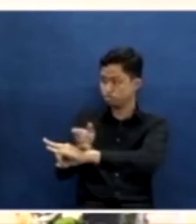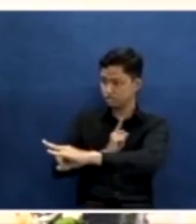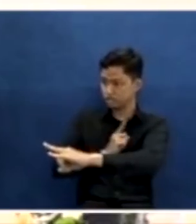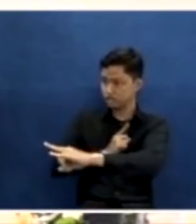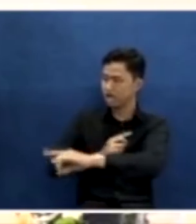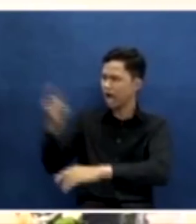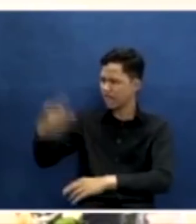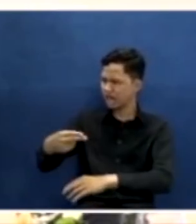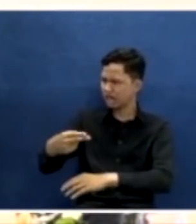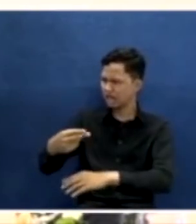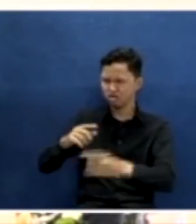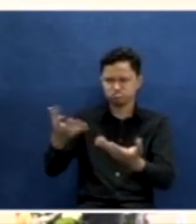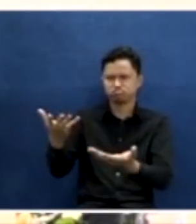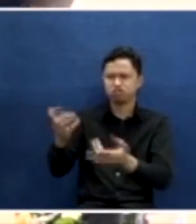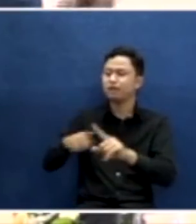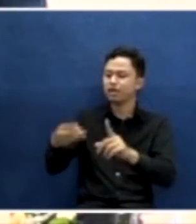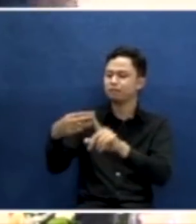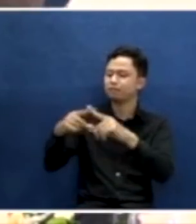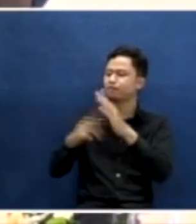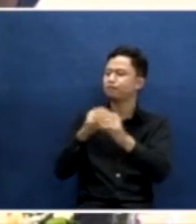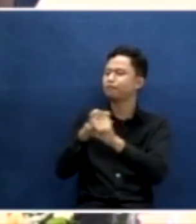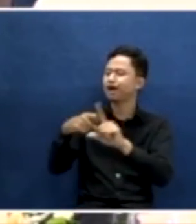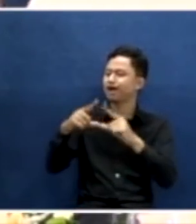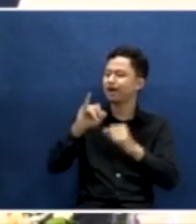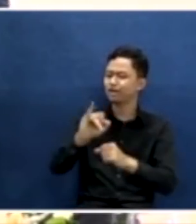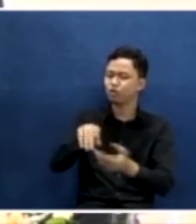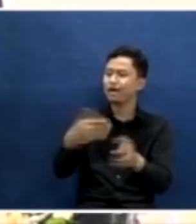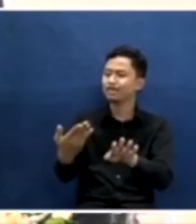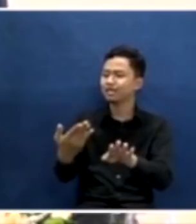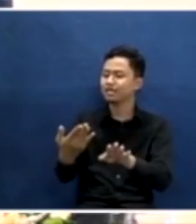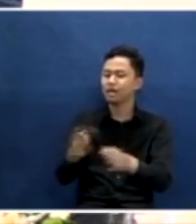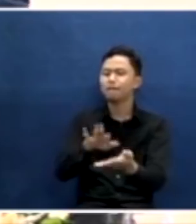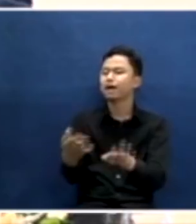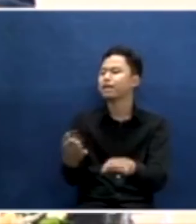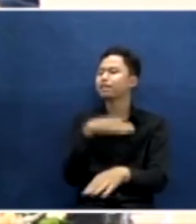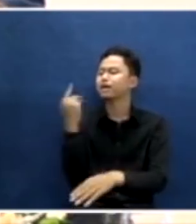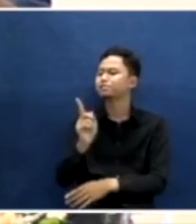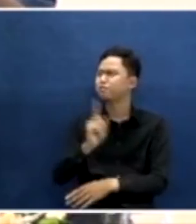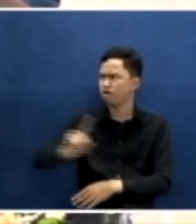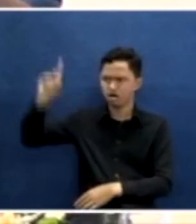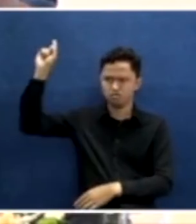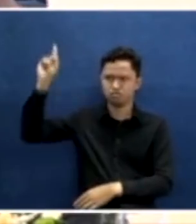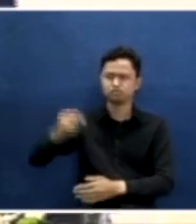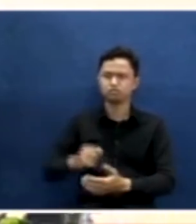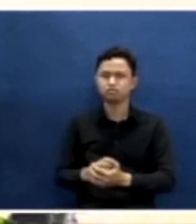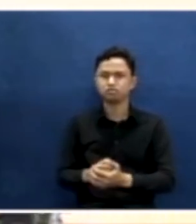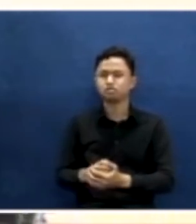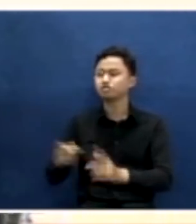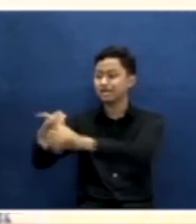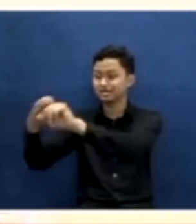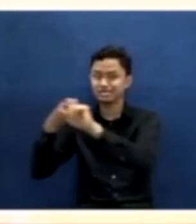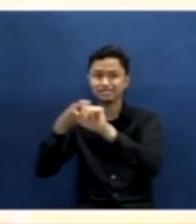kalian Tapi kalian haramkan bangkai Hei siapa yang matikan bangke halo dicoba para